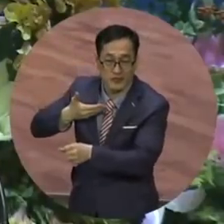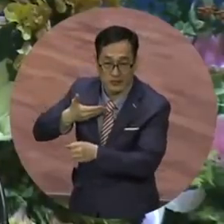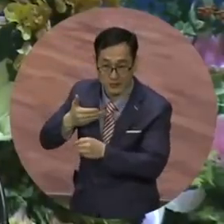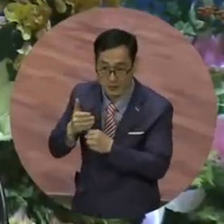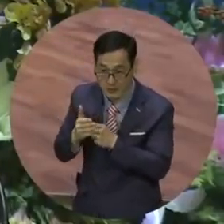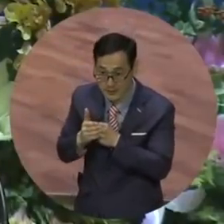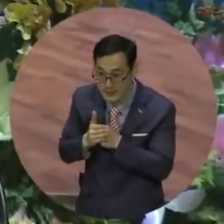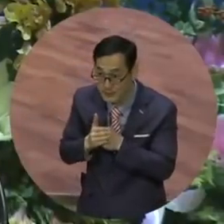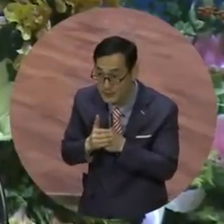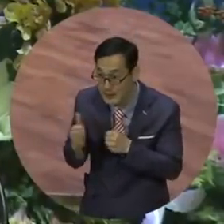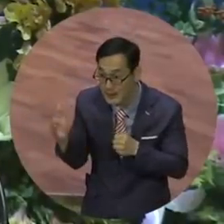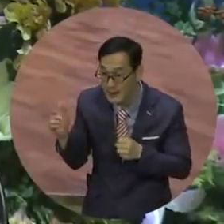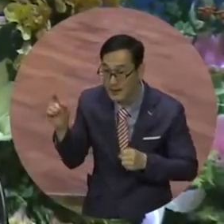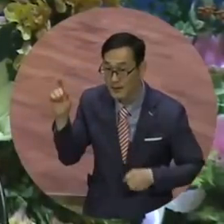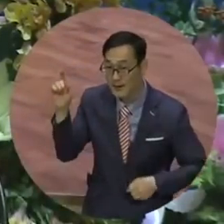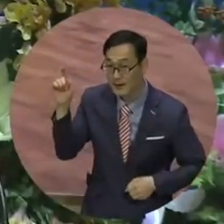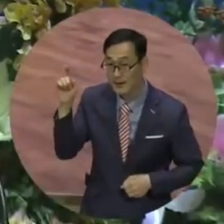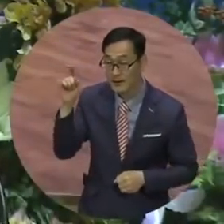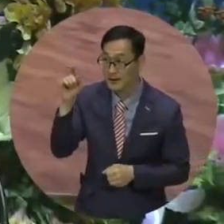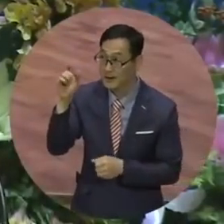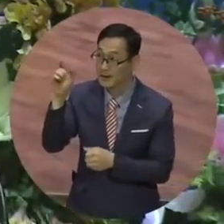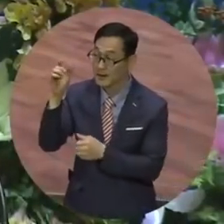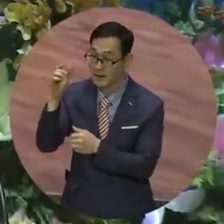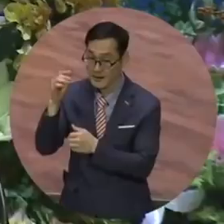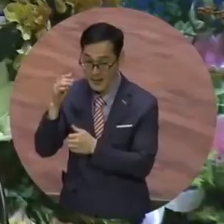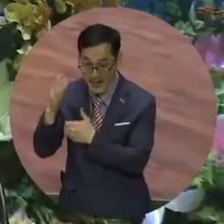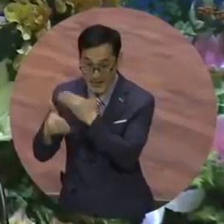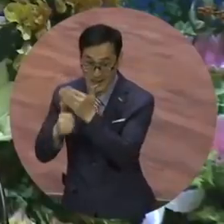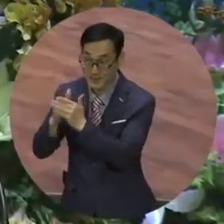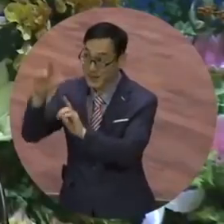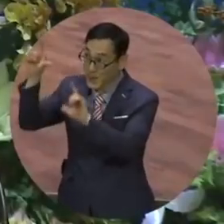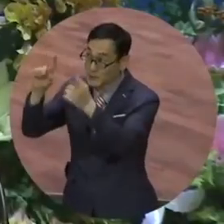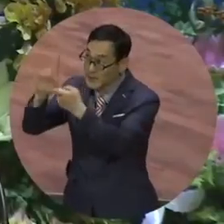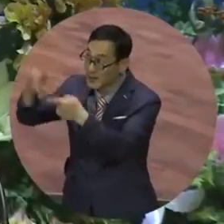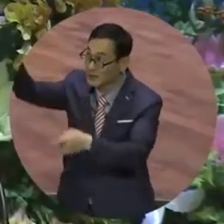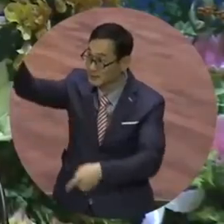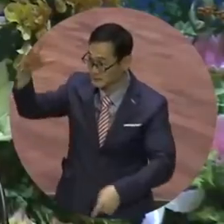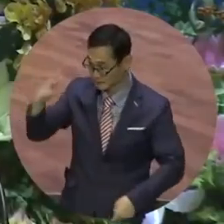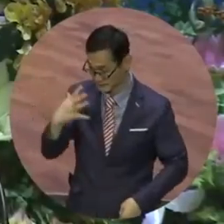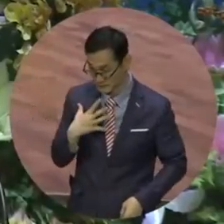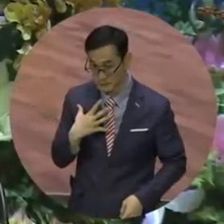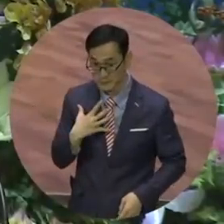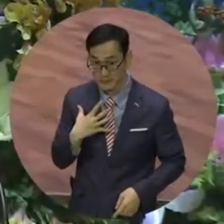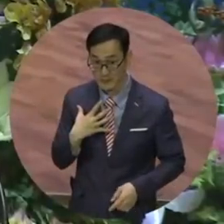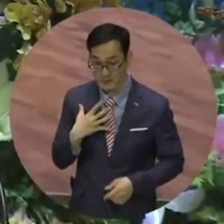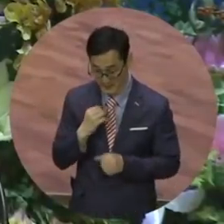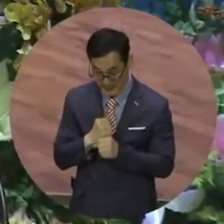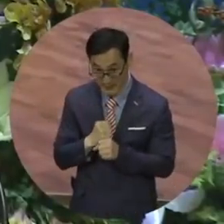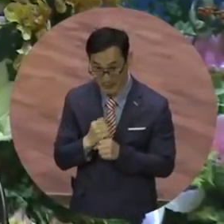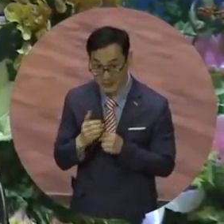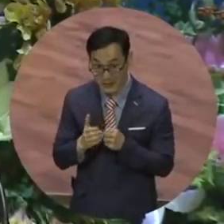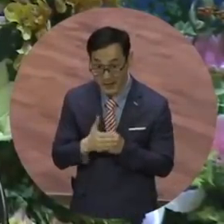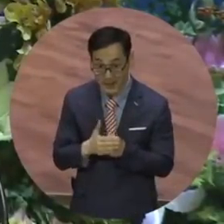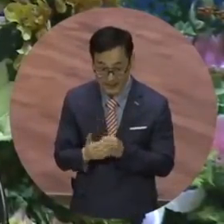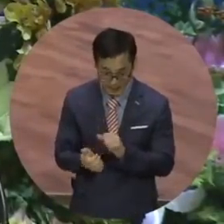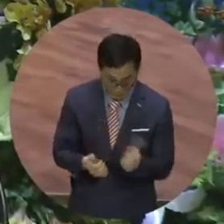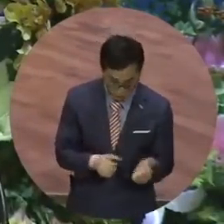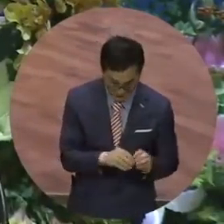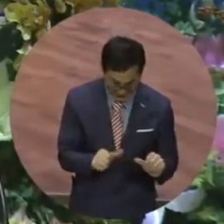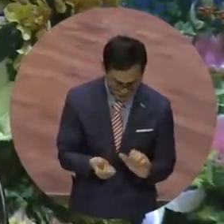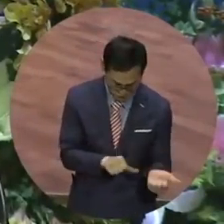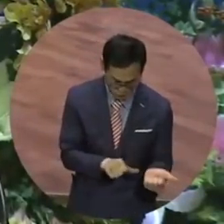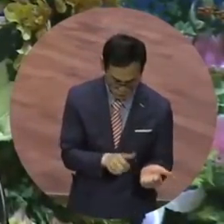말이냐? 하나님의 형상으로 지음받다. 이 말은 하나님과 함께 살아야 돼요. 하나님을